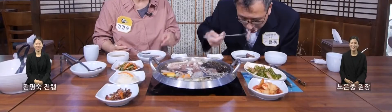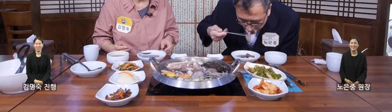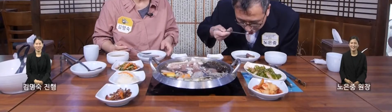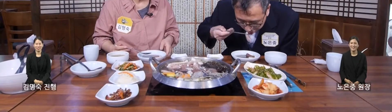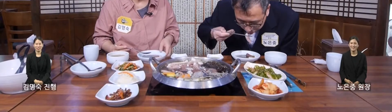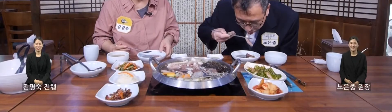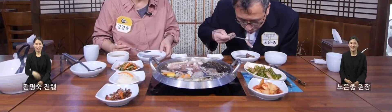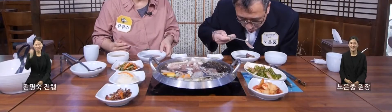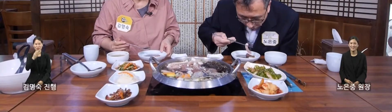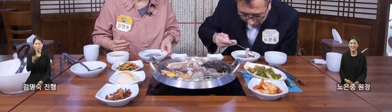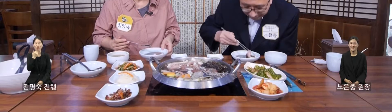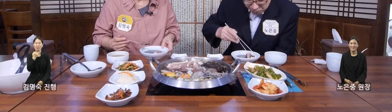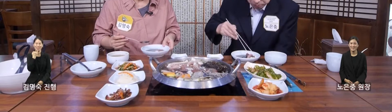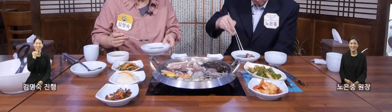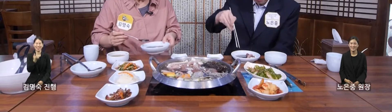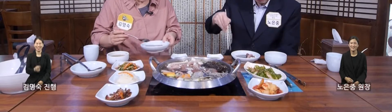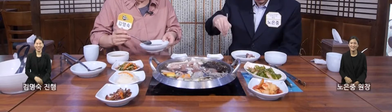어차피 먹긴 먹을 건데